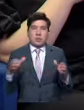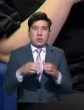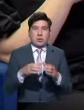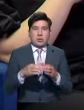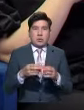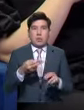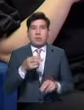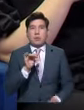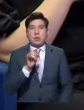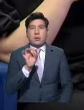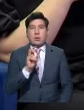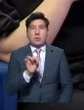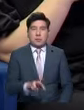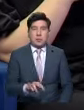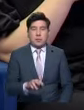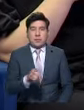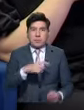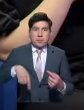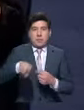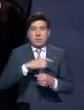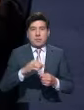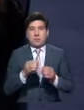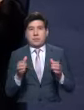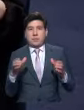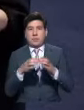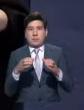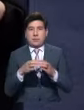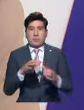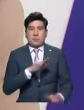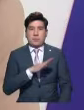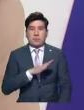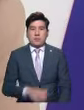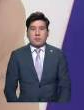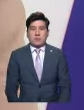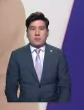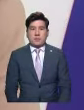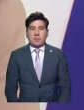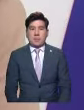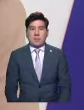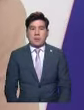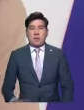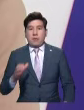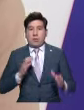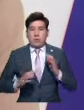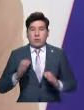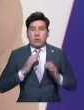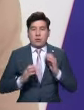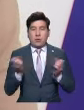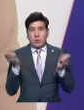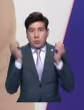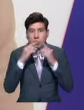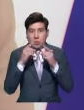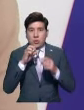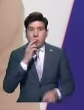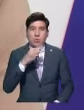форум дүниежүзілік экскурсоводтар күніне орай ұйымдастырылды. Біздің студенттеріміз экскурсия тану, музей ведин